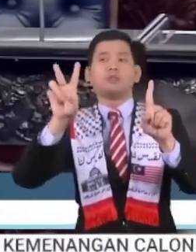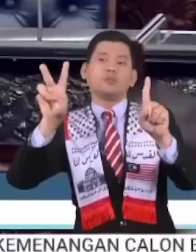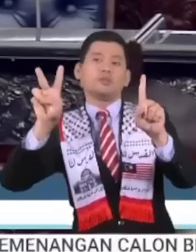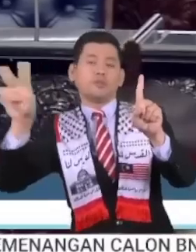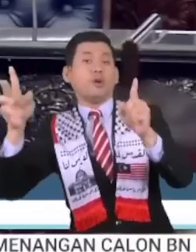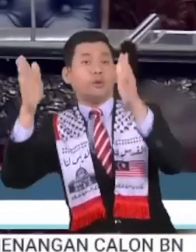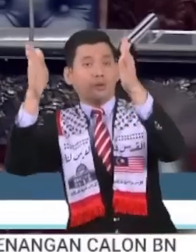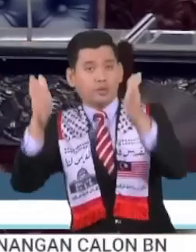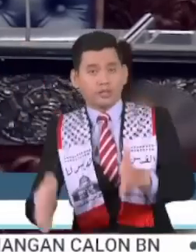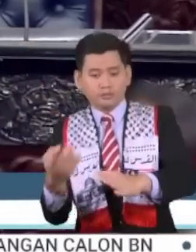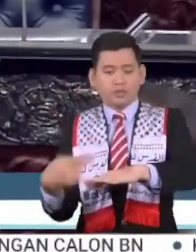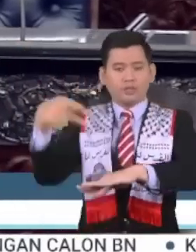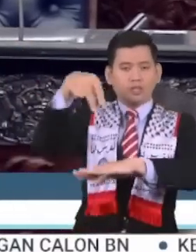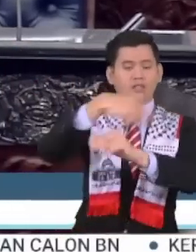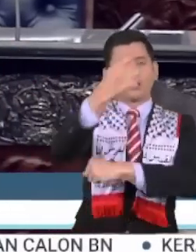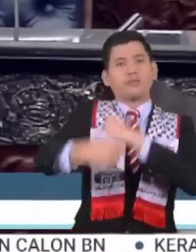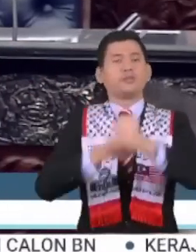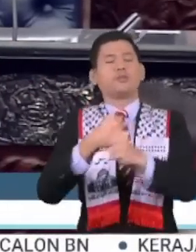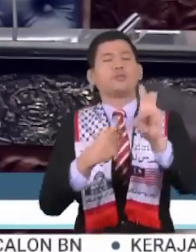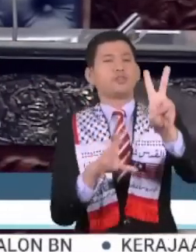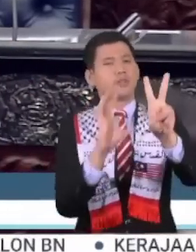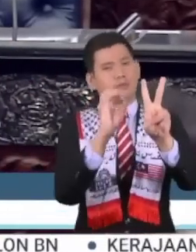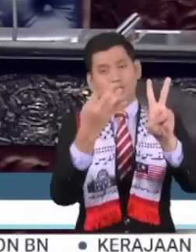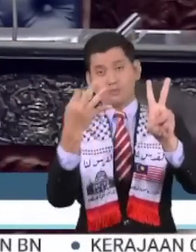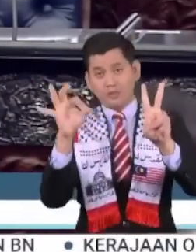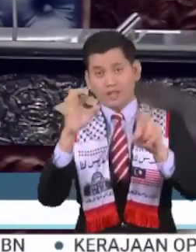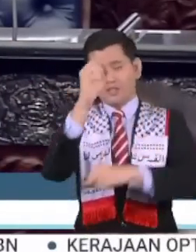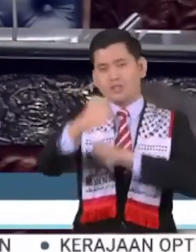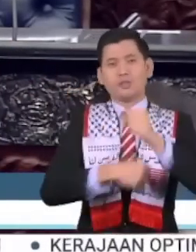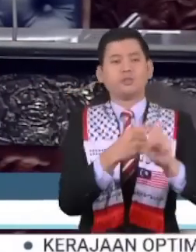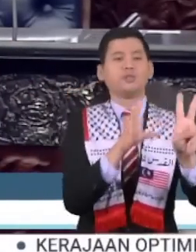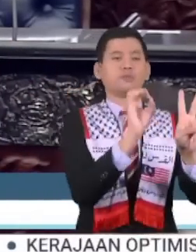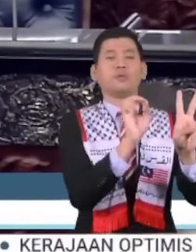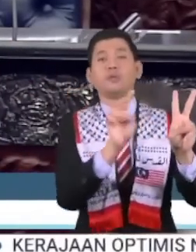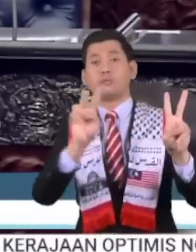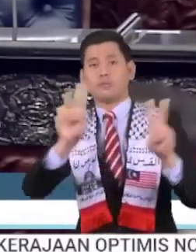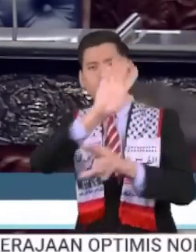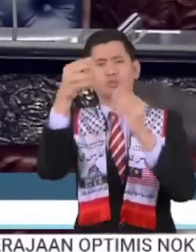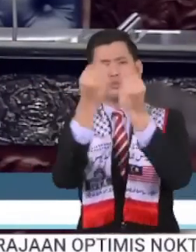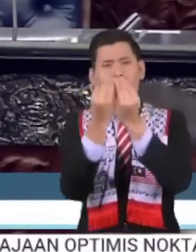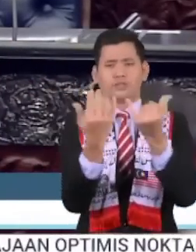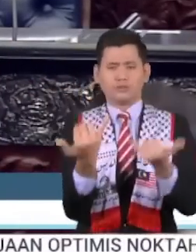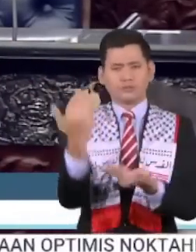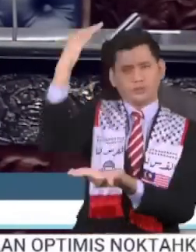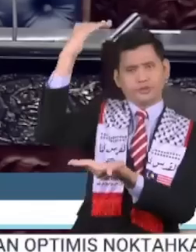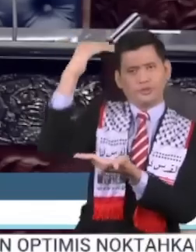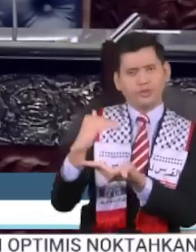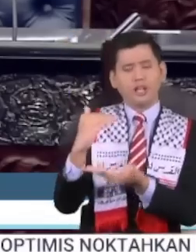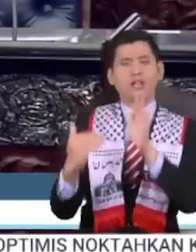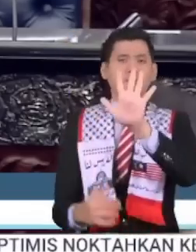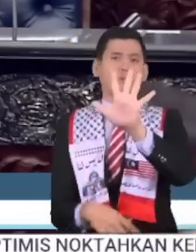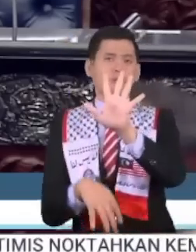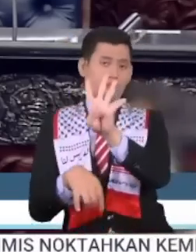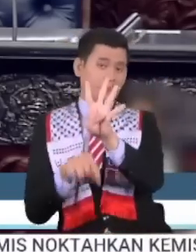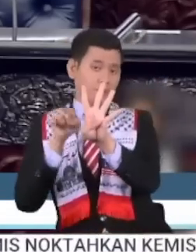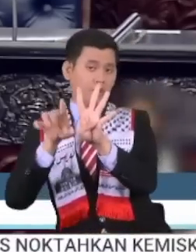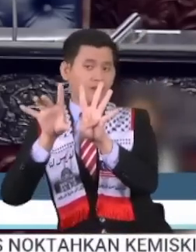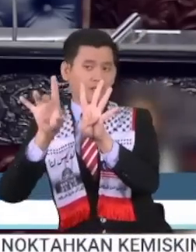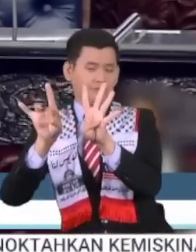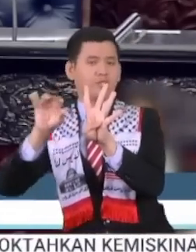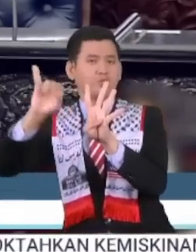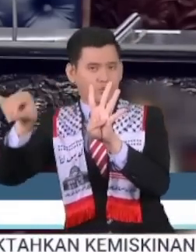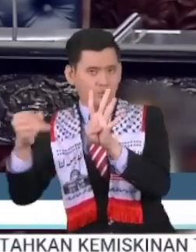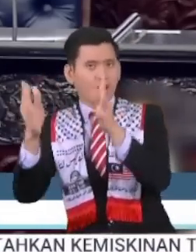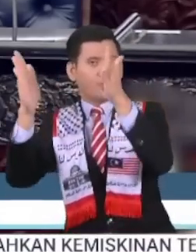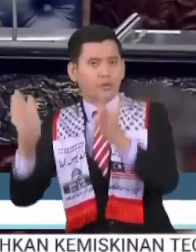109,428,322 penumpang bagi tahun 2019. Pada tahun 2022, jumlah ini telah menurun sehingga 54.8 juta